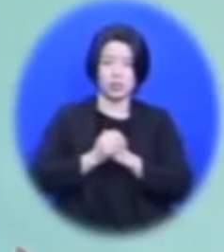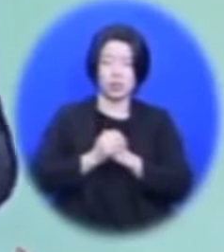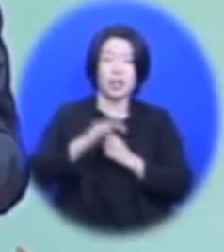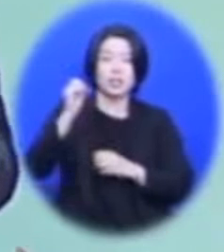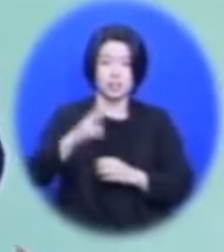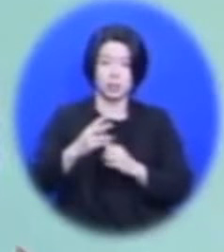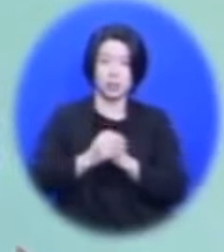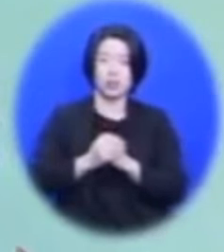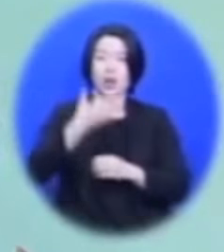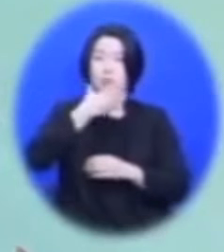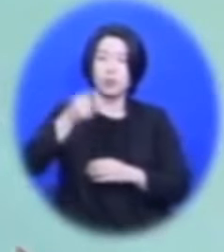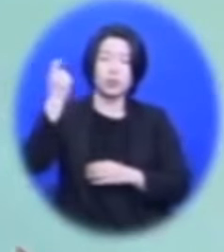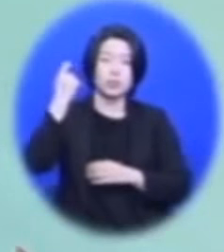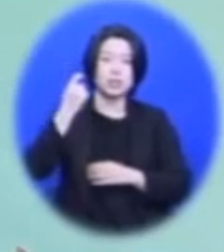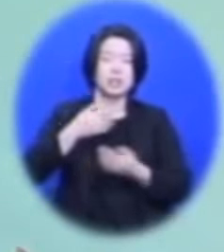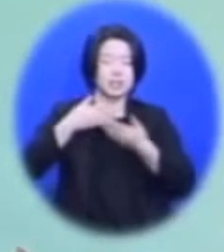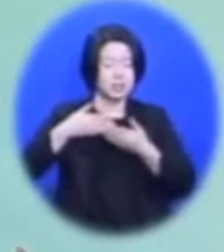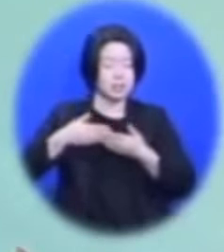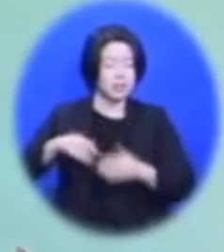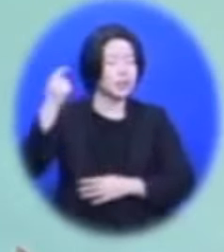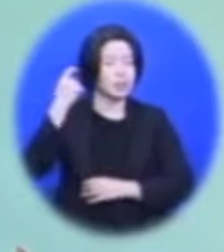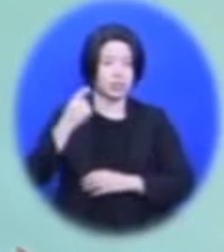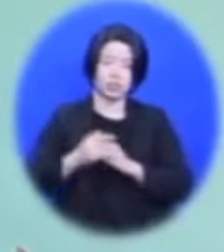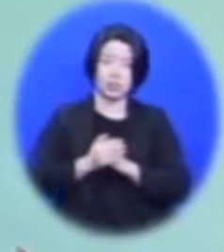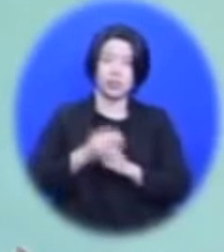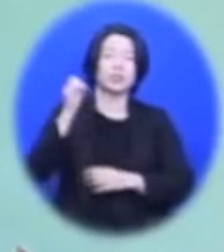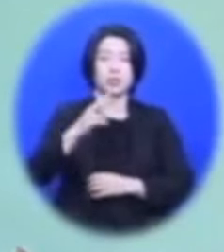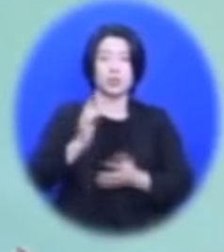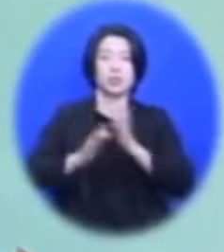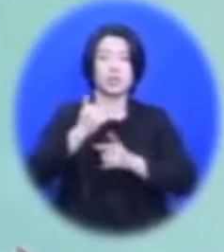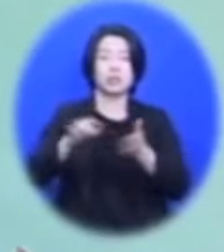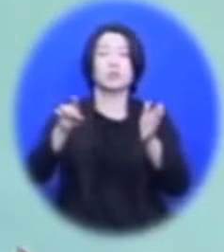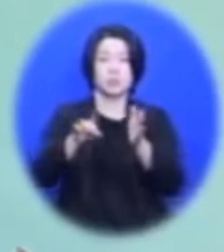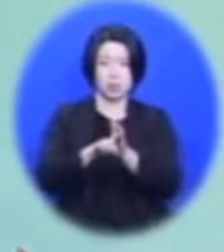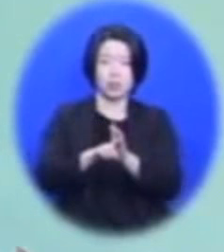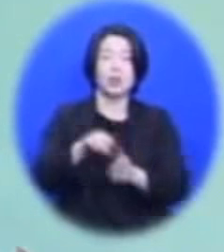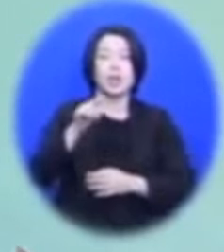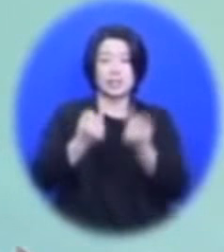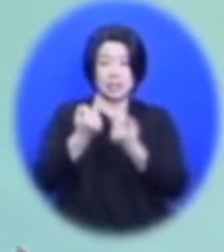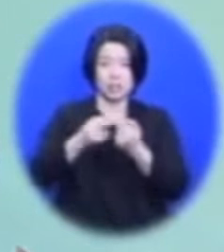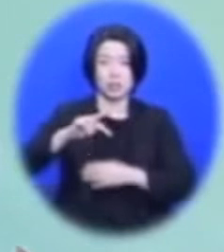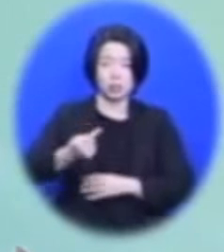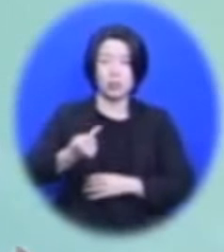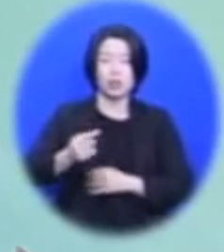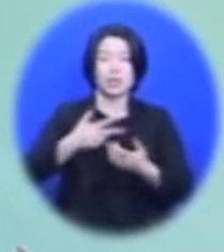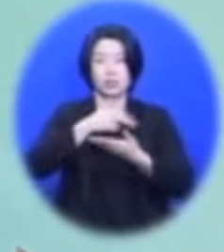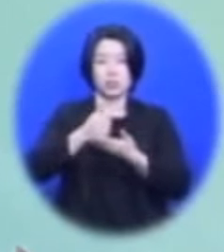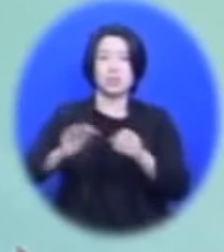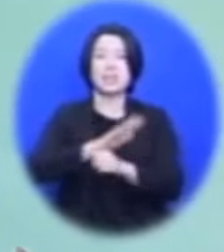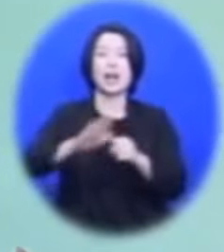그리고 복음을 진지하게 들었습니다. 그리고 예수를 믿고 그도 주님을 사랑하는 자가